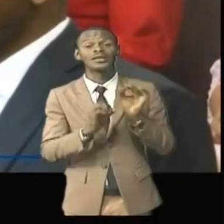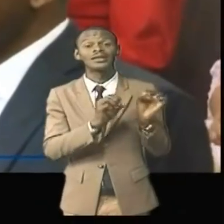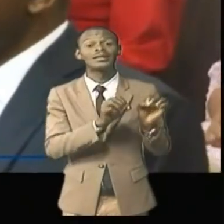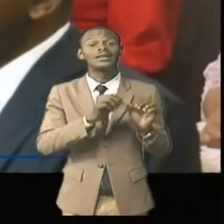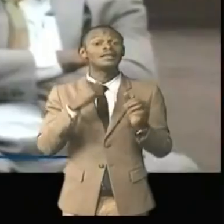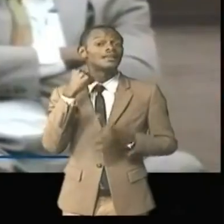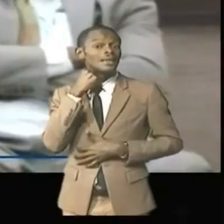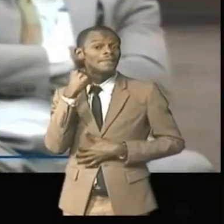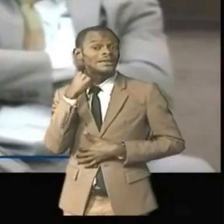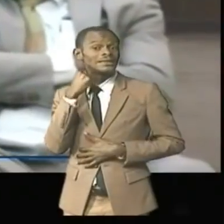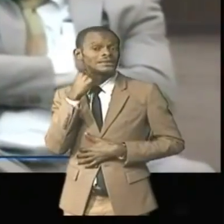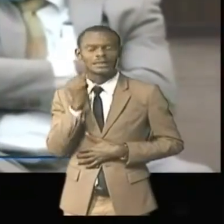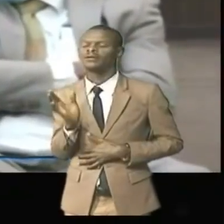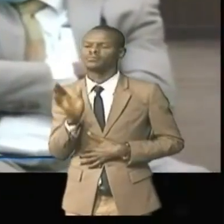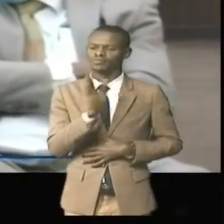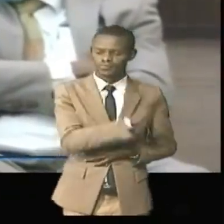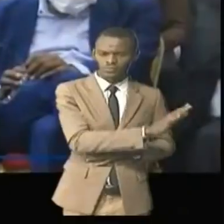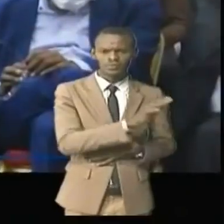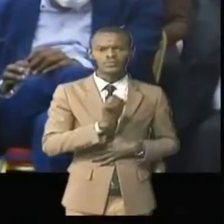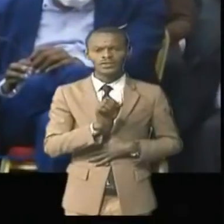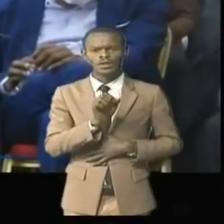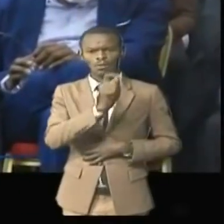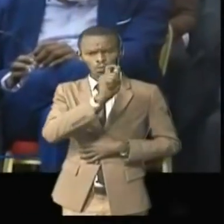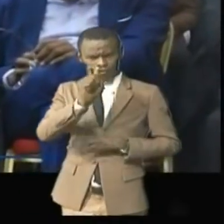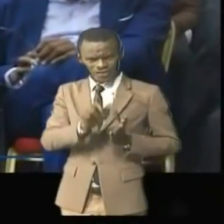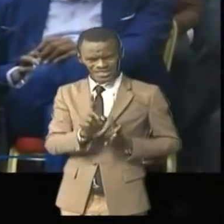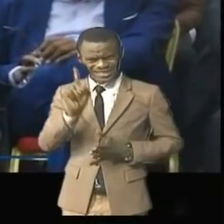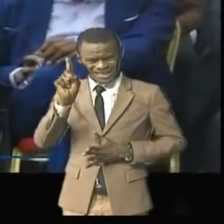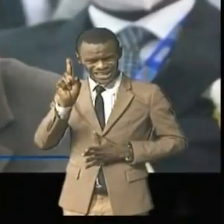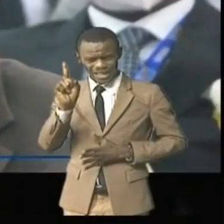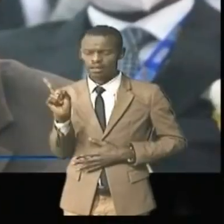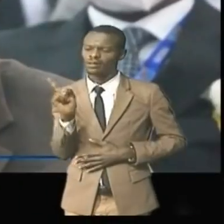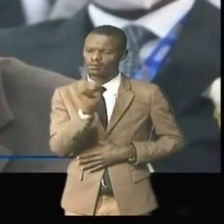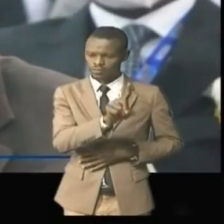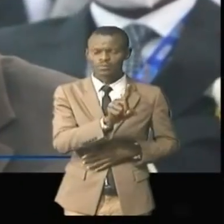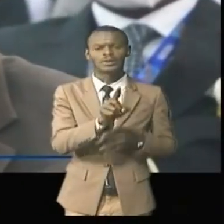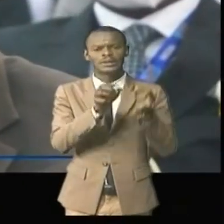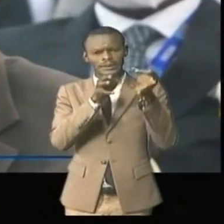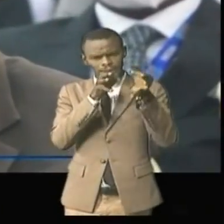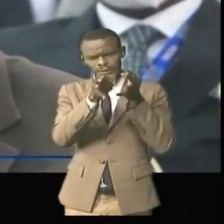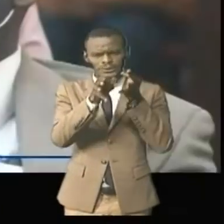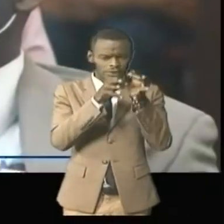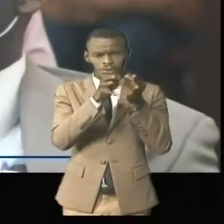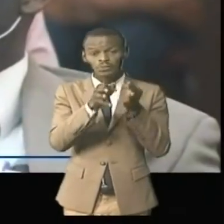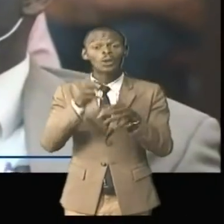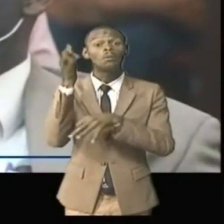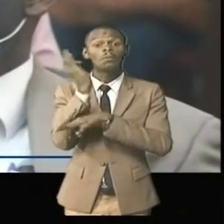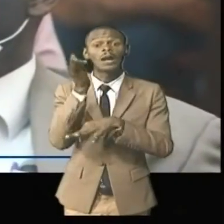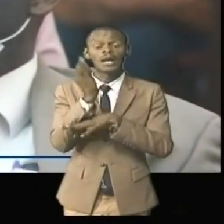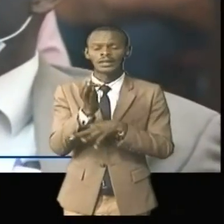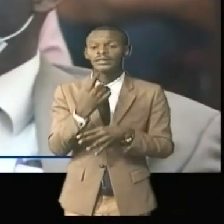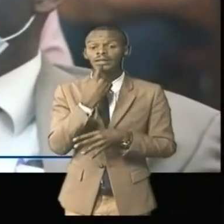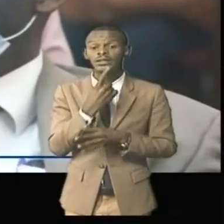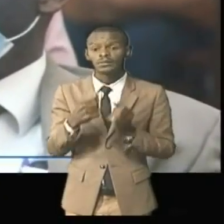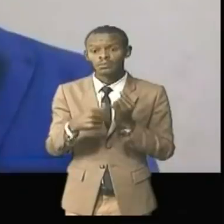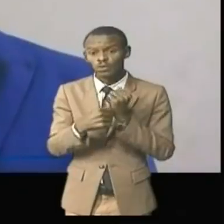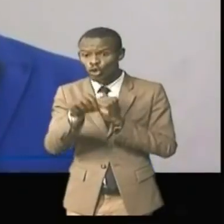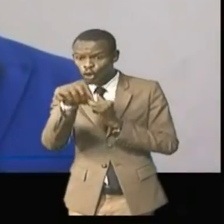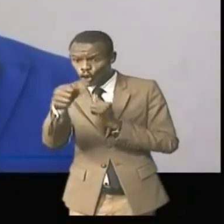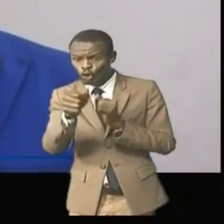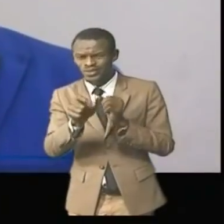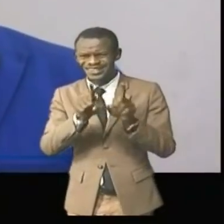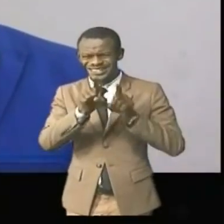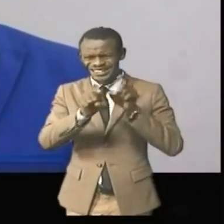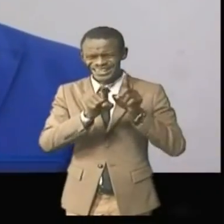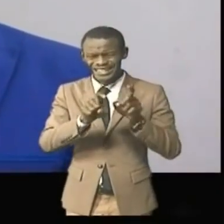de l'université Révérend Hakim, a au nom de tous ses collègues doyens de faculté de médecine, encouragé tous ceux qui n'ont pas réussi au premier